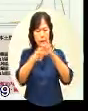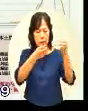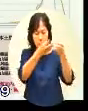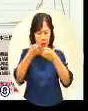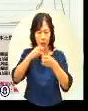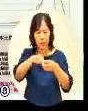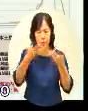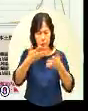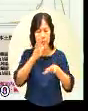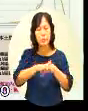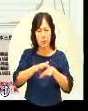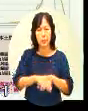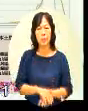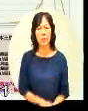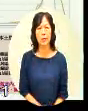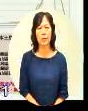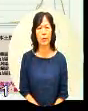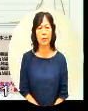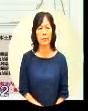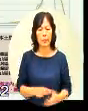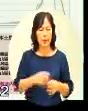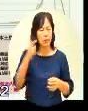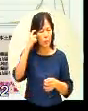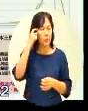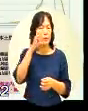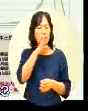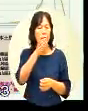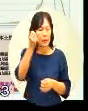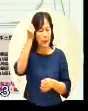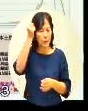事情。那记得